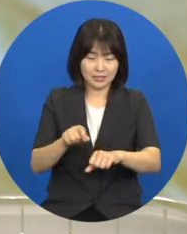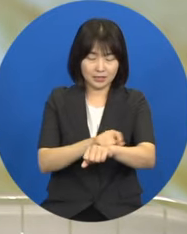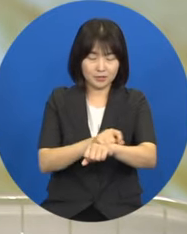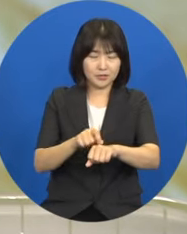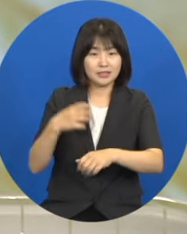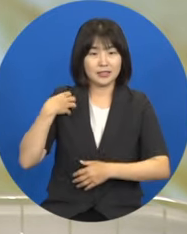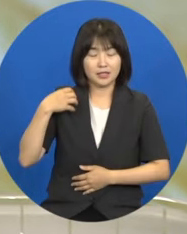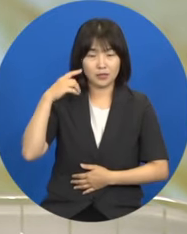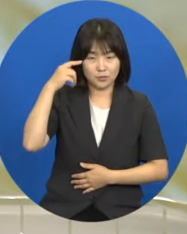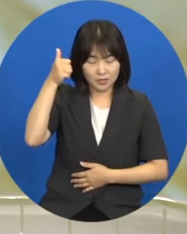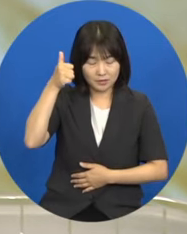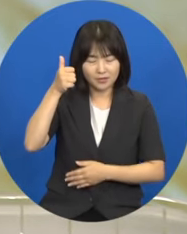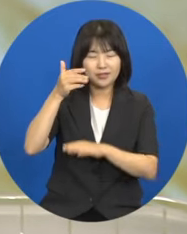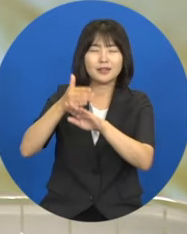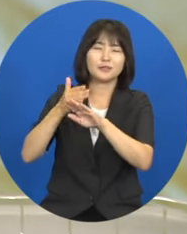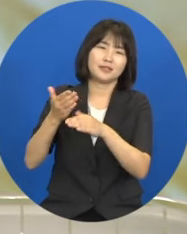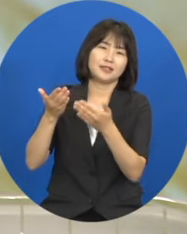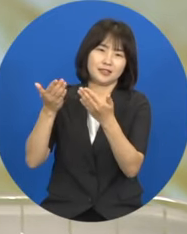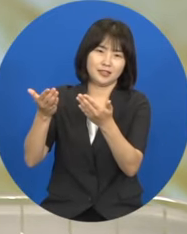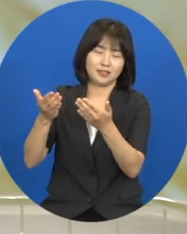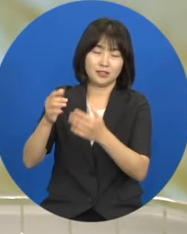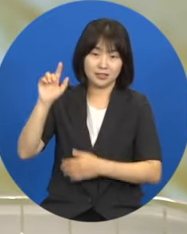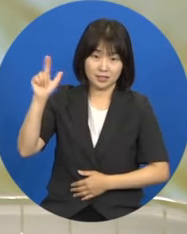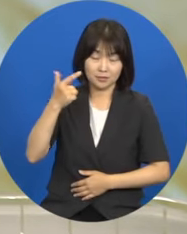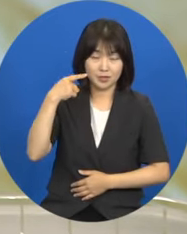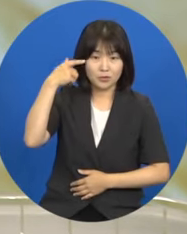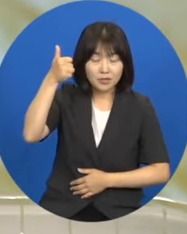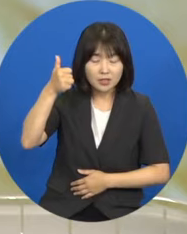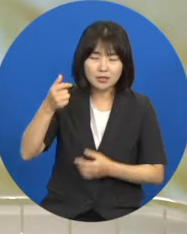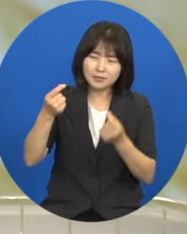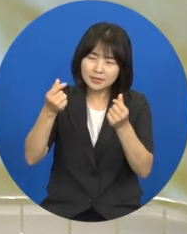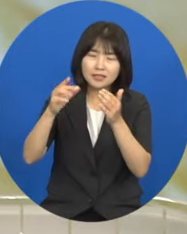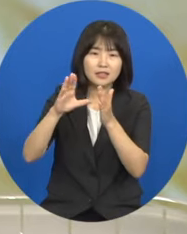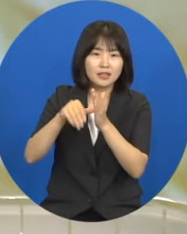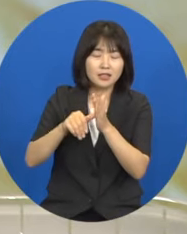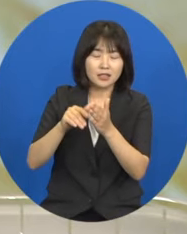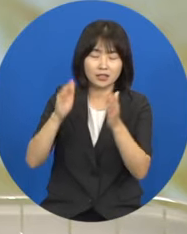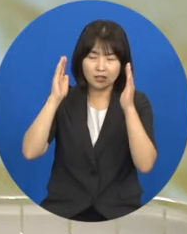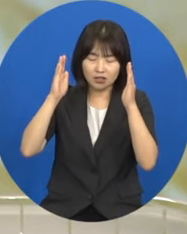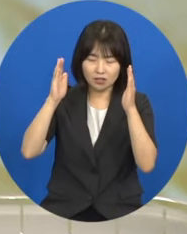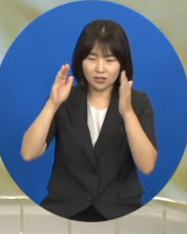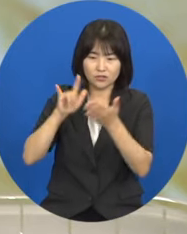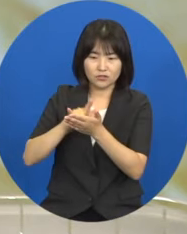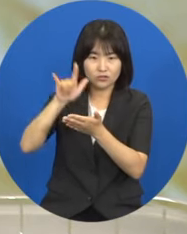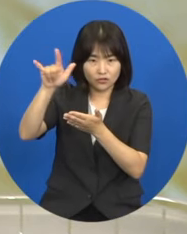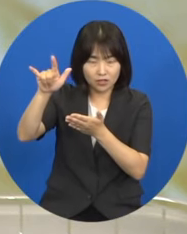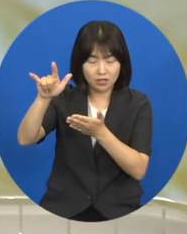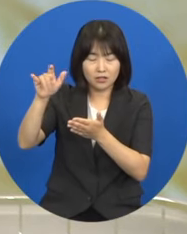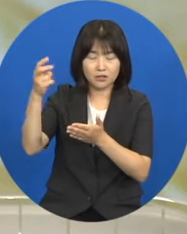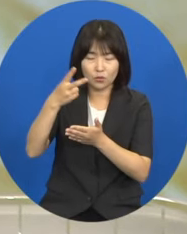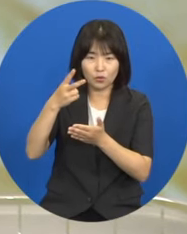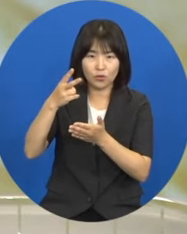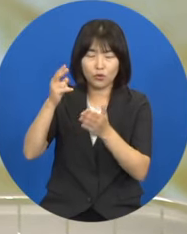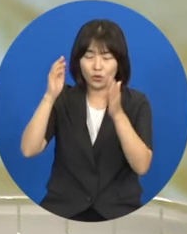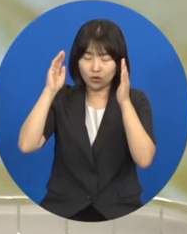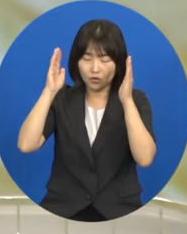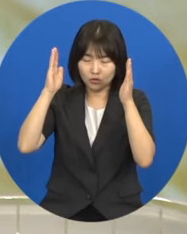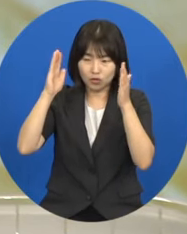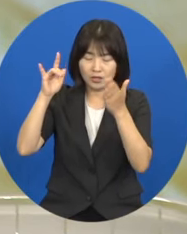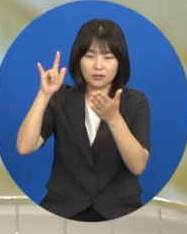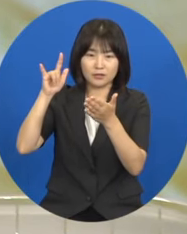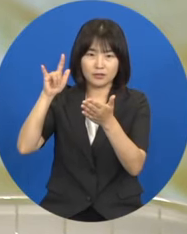목사님께 감사드리는데 김다희 목사님과는 비슷한 시기에 유학을 갔고 또 비슷한 시기에 공부를 마치고